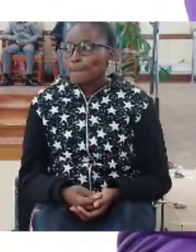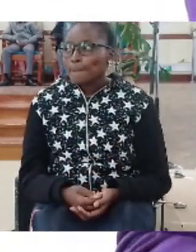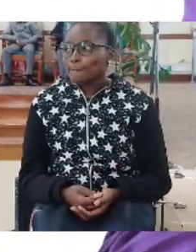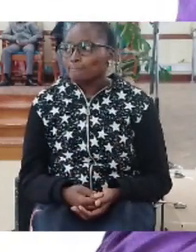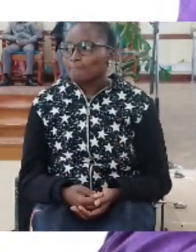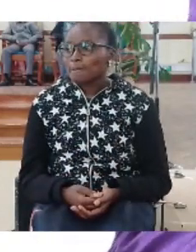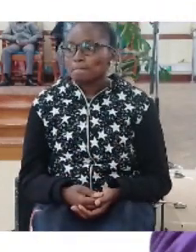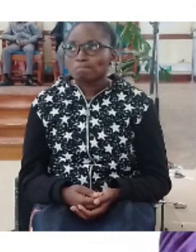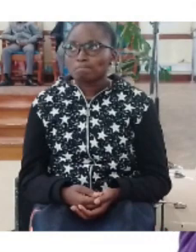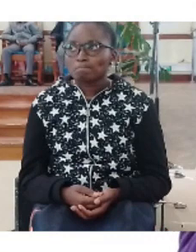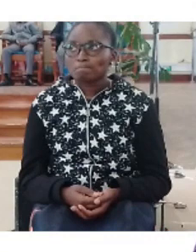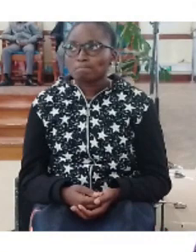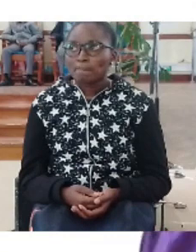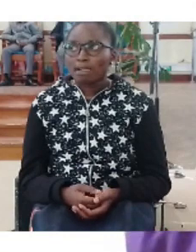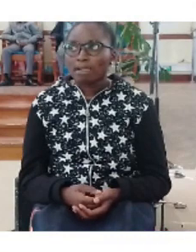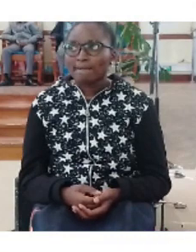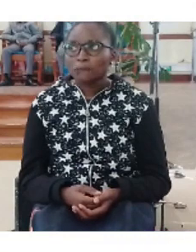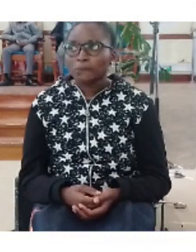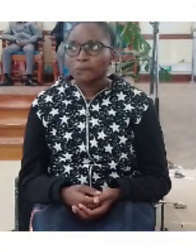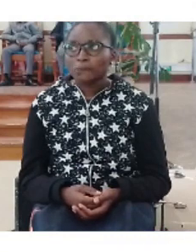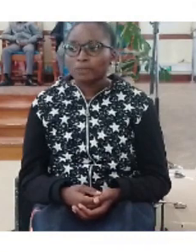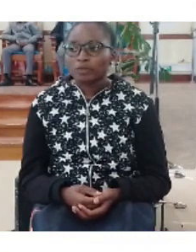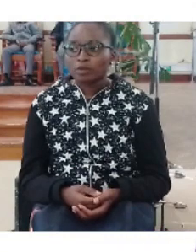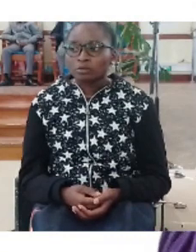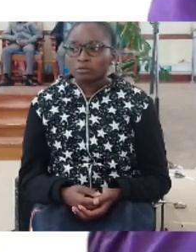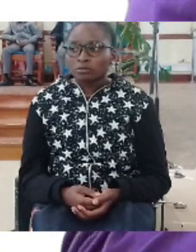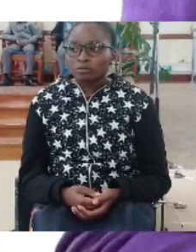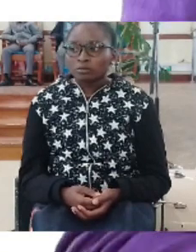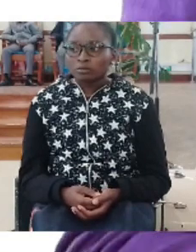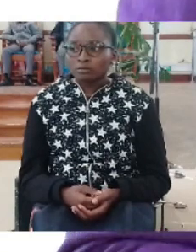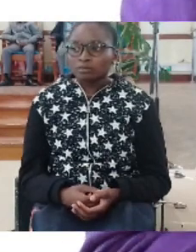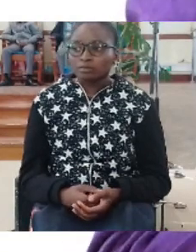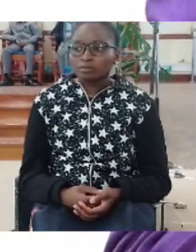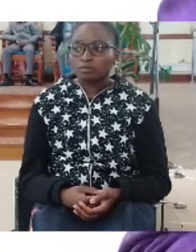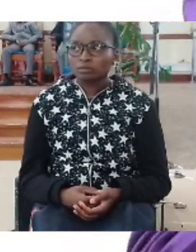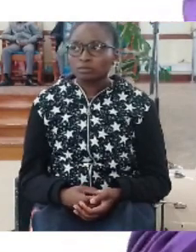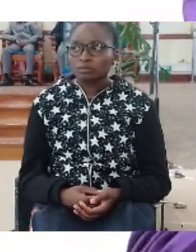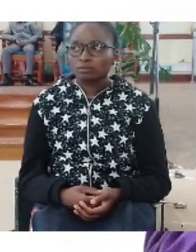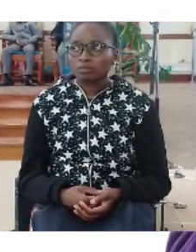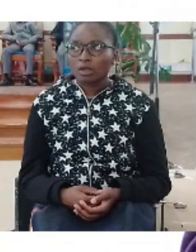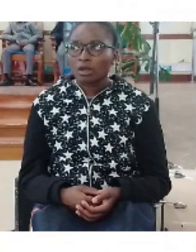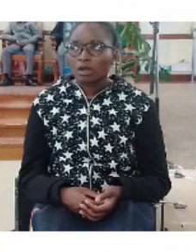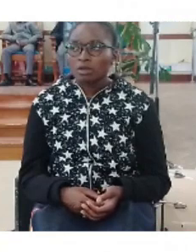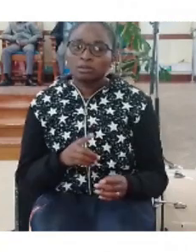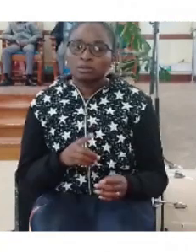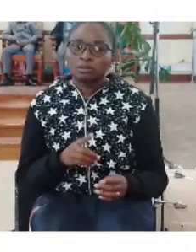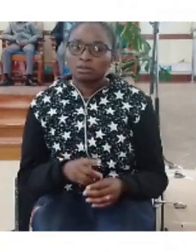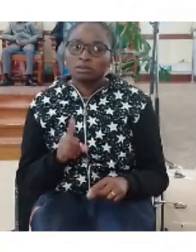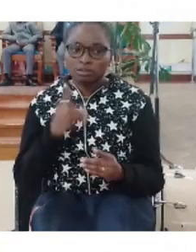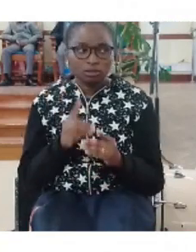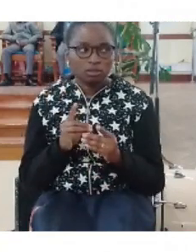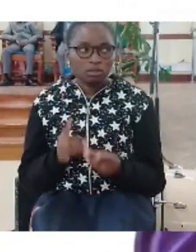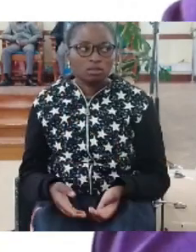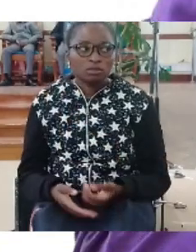agena odhamaki munene. Todo hula odhamaki wa Israeli. Atueka wako hotuo. Ni atueka wako gea